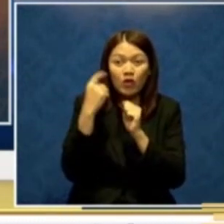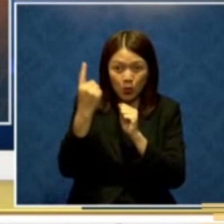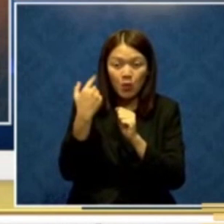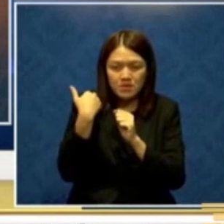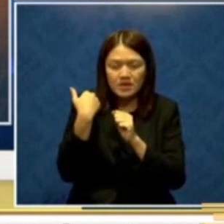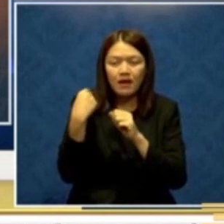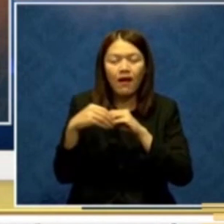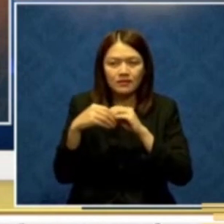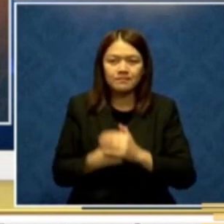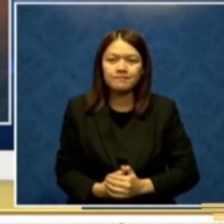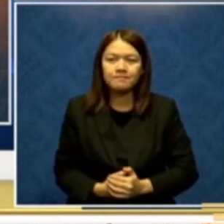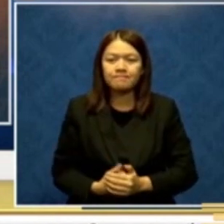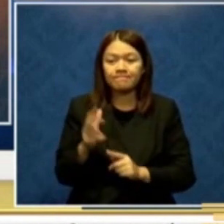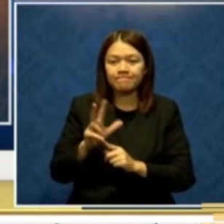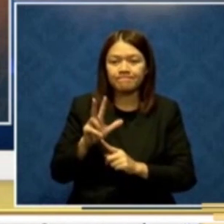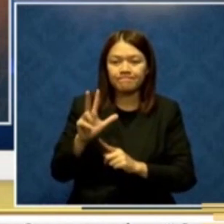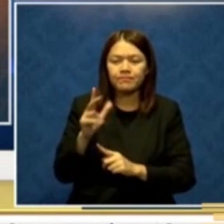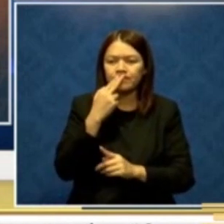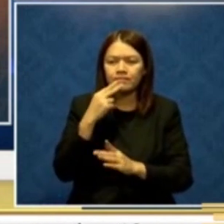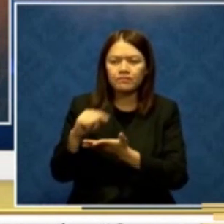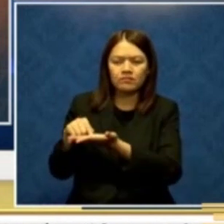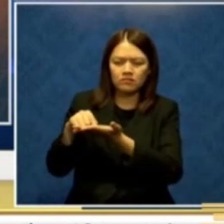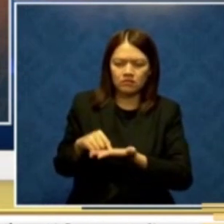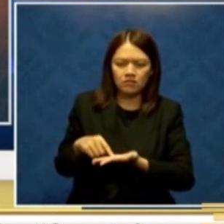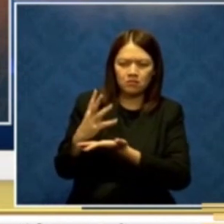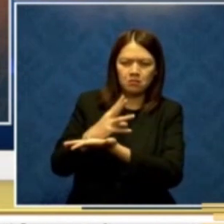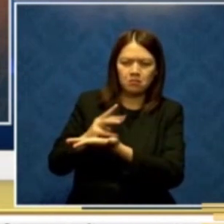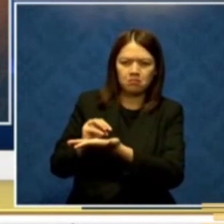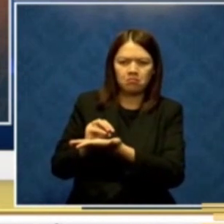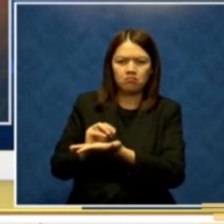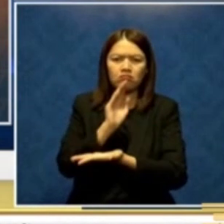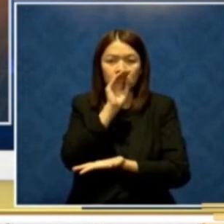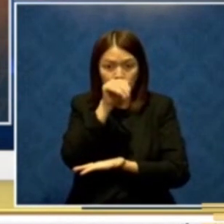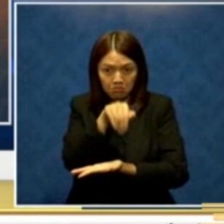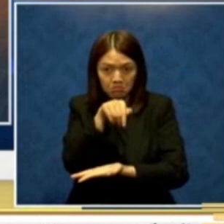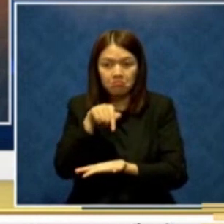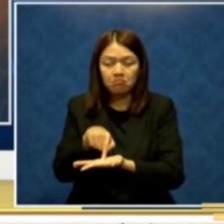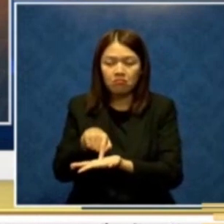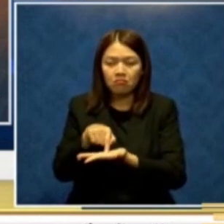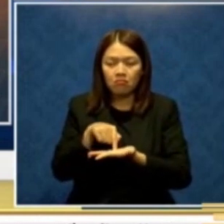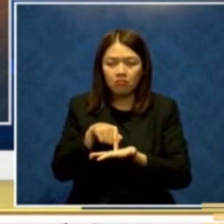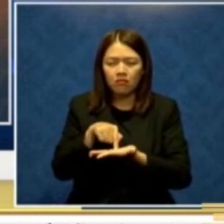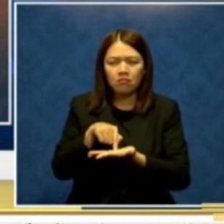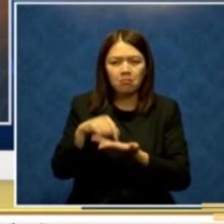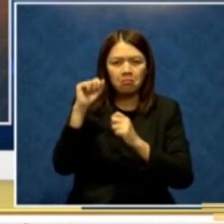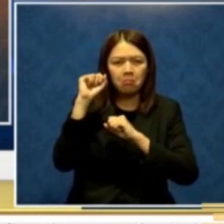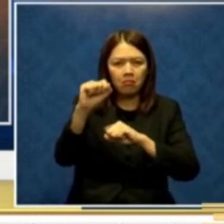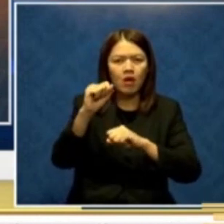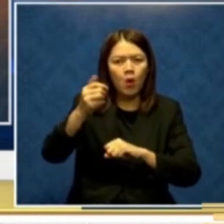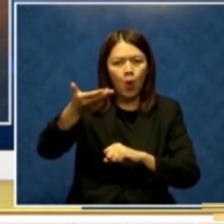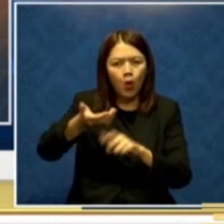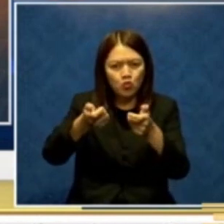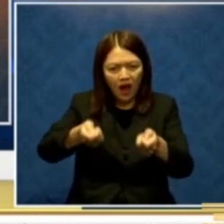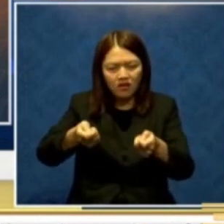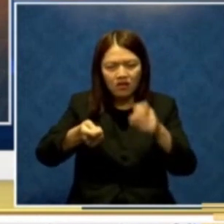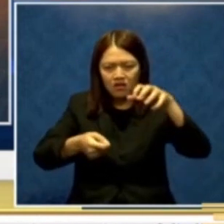onnองมหาศ Rabbi. lebansaปากาษ